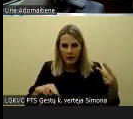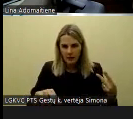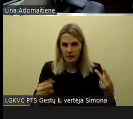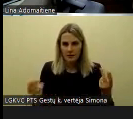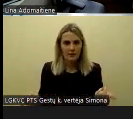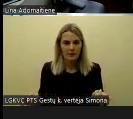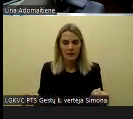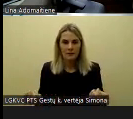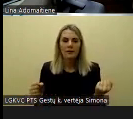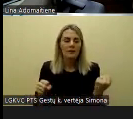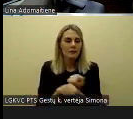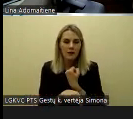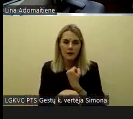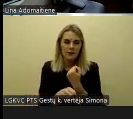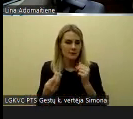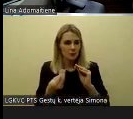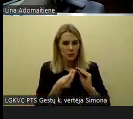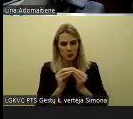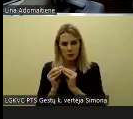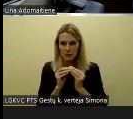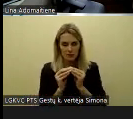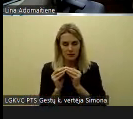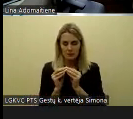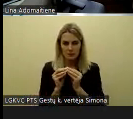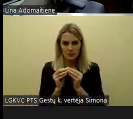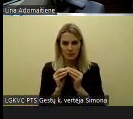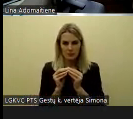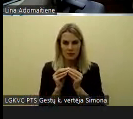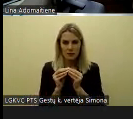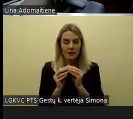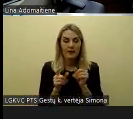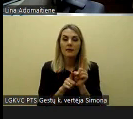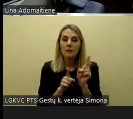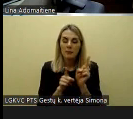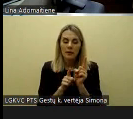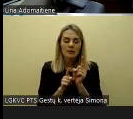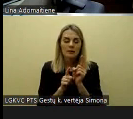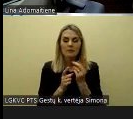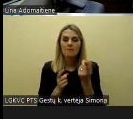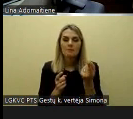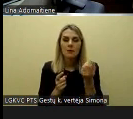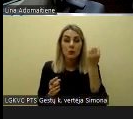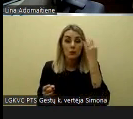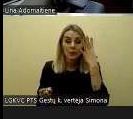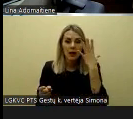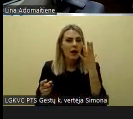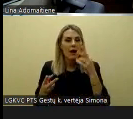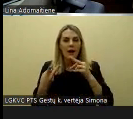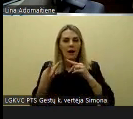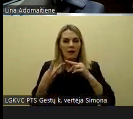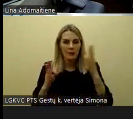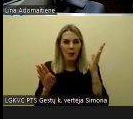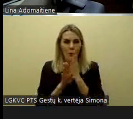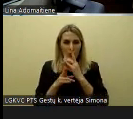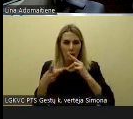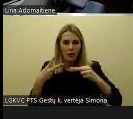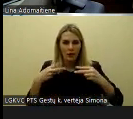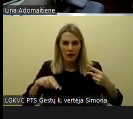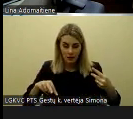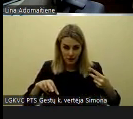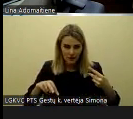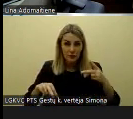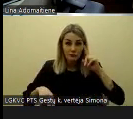reikalingas didesnis suderinamumas. Ir supratimas, kas yra klimato kaita, padeda spręsti